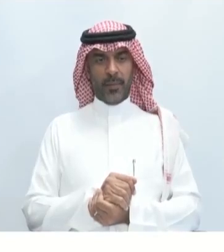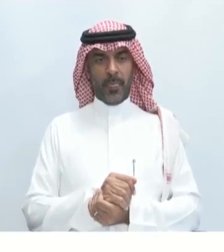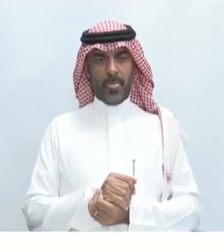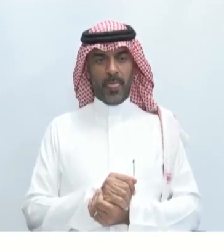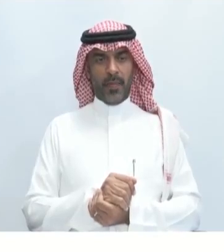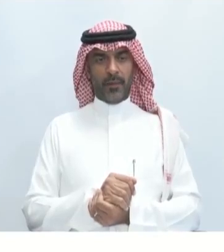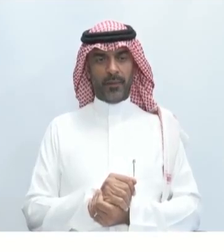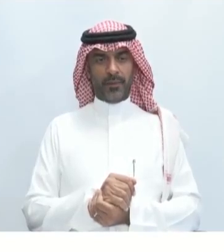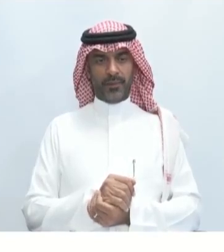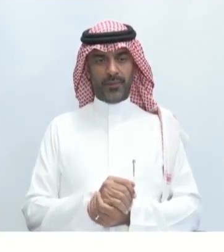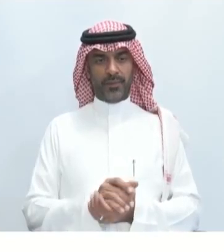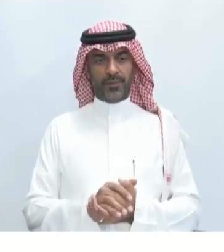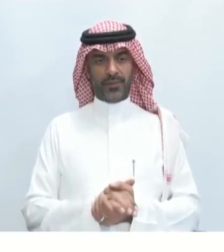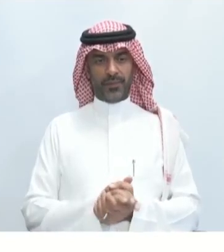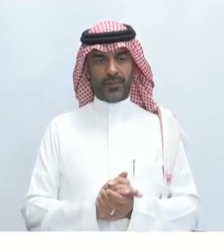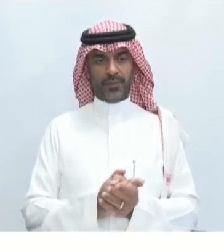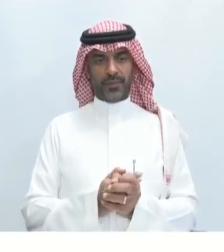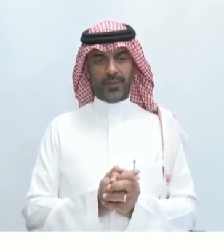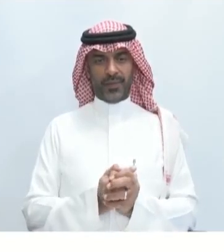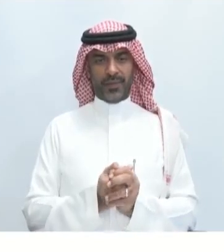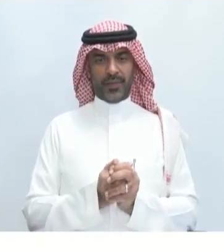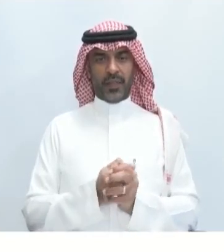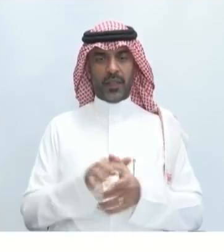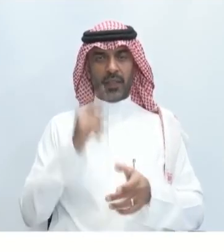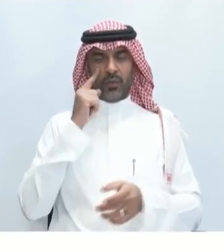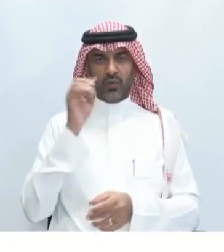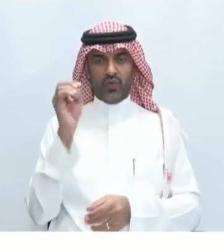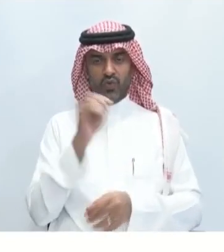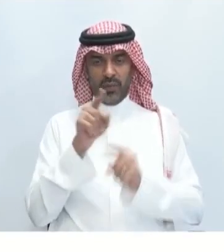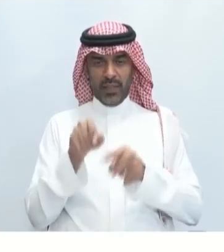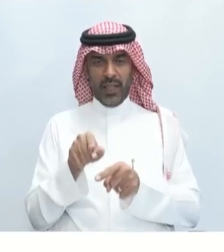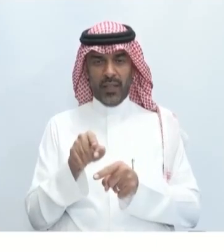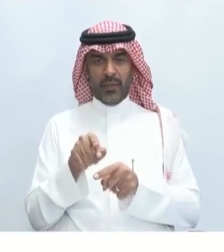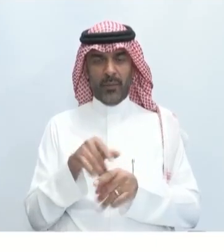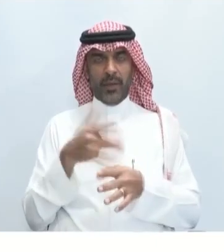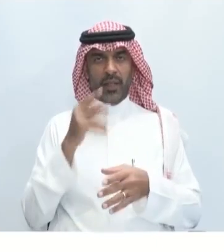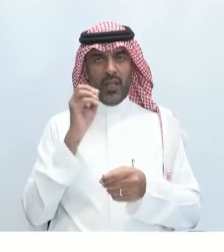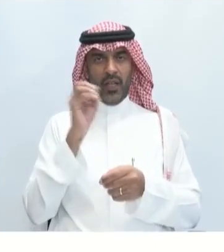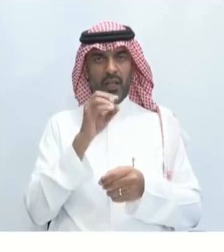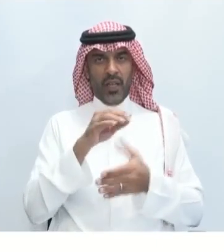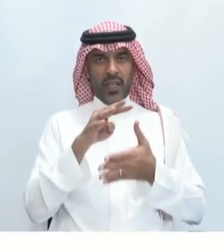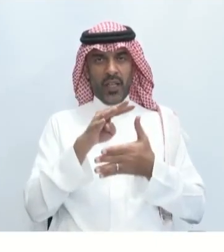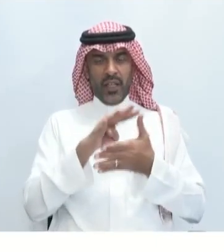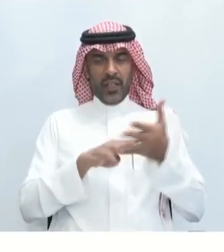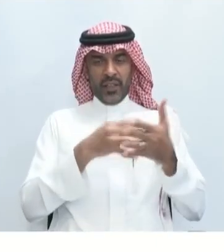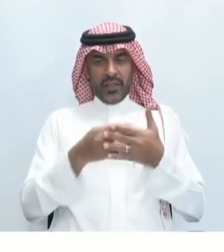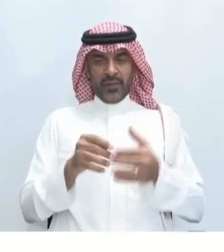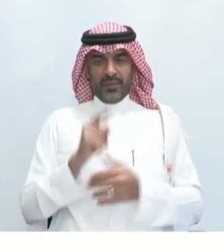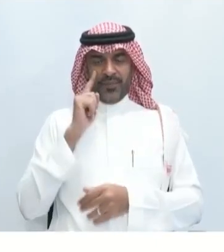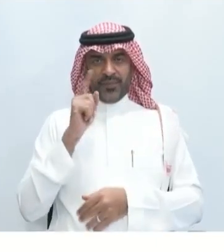الجمل الاتيه ثم املا الجدول وفق المطلوب في الجمله